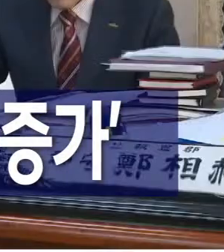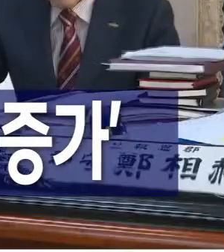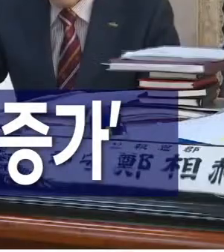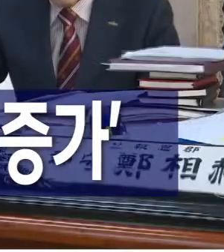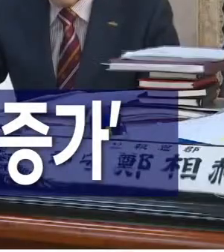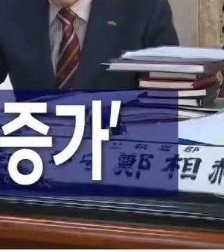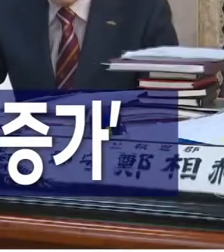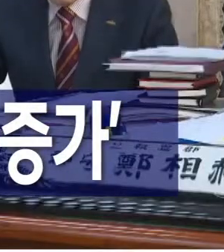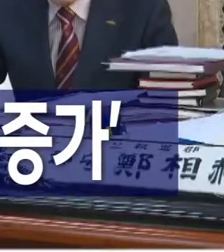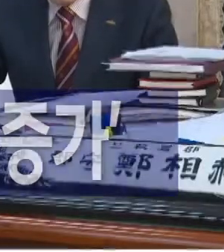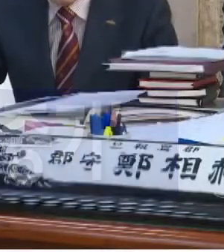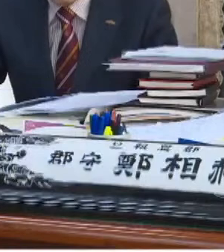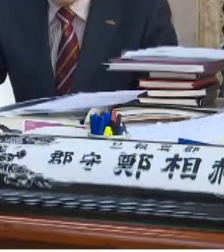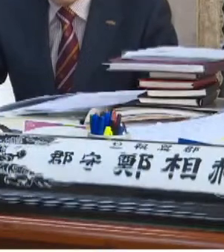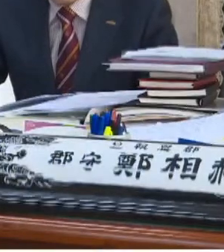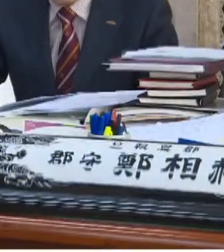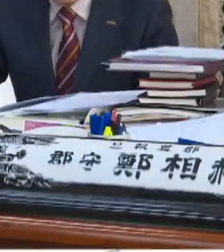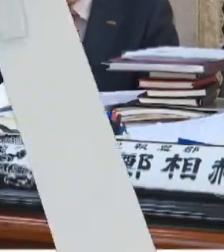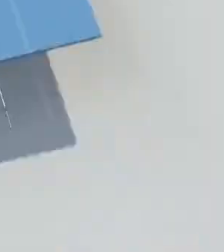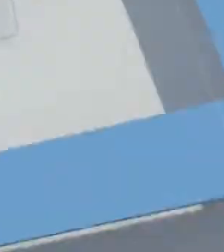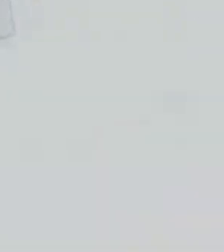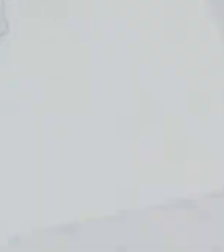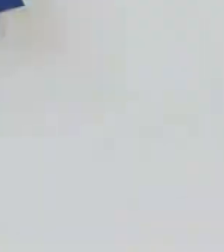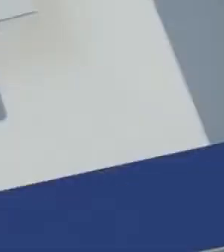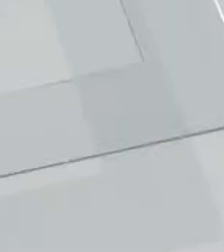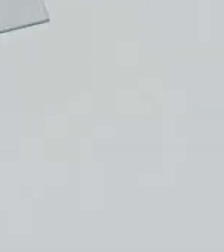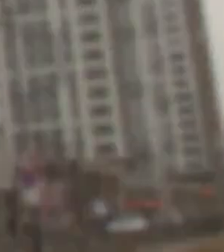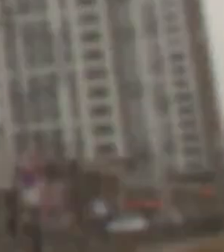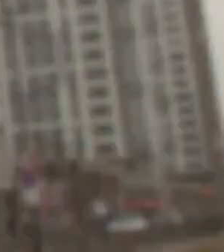3억 5천만 원이 증가했습니다.